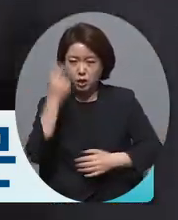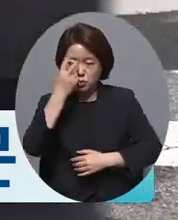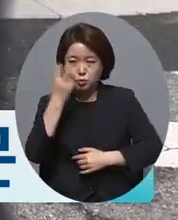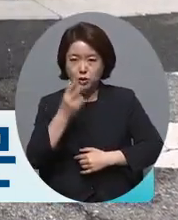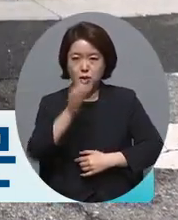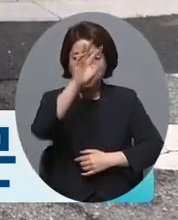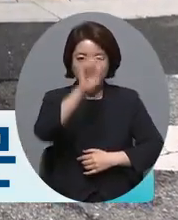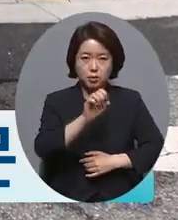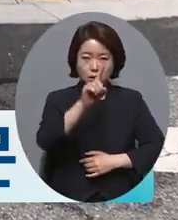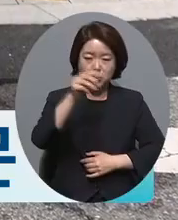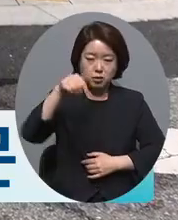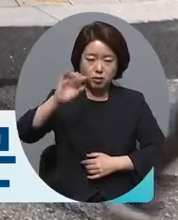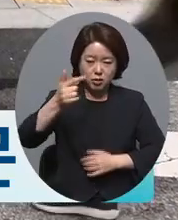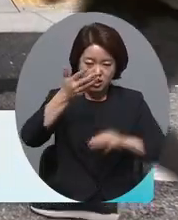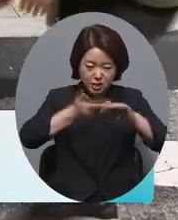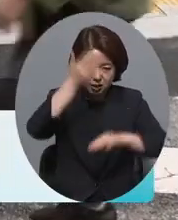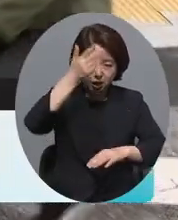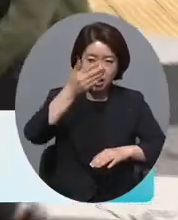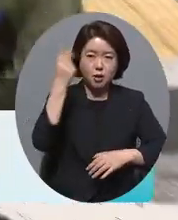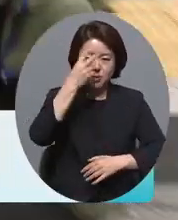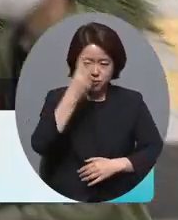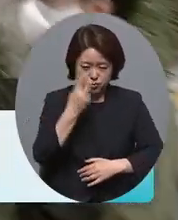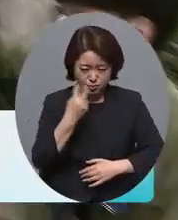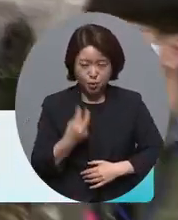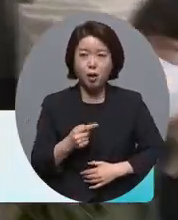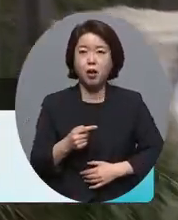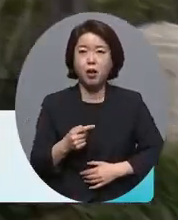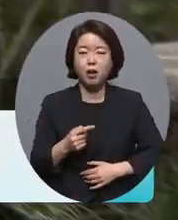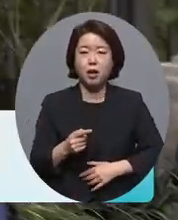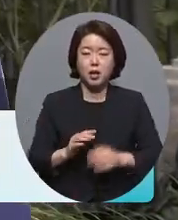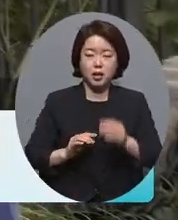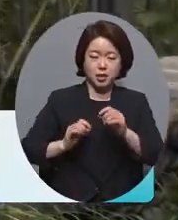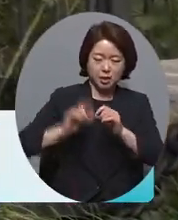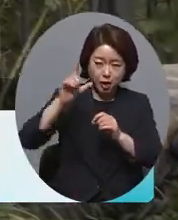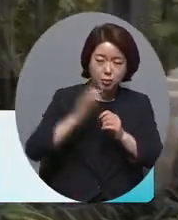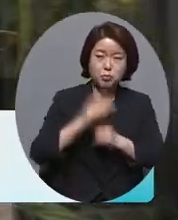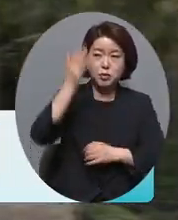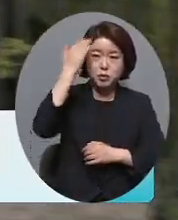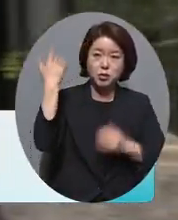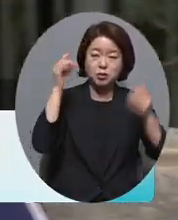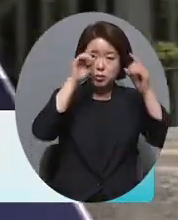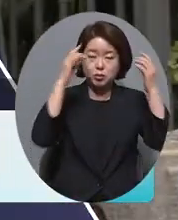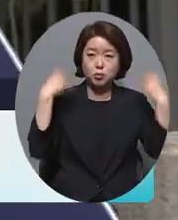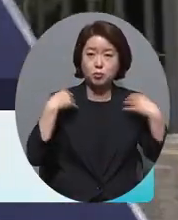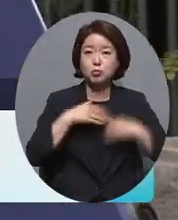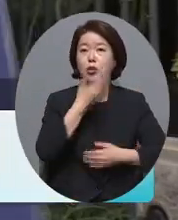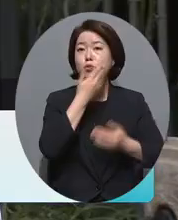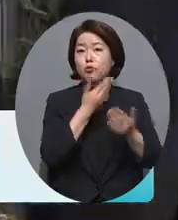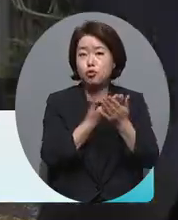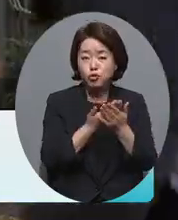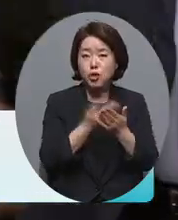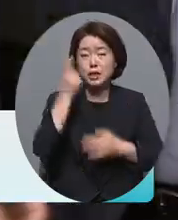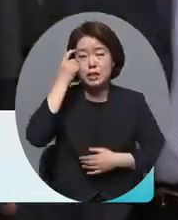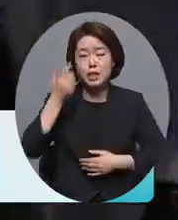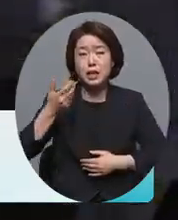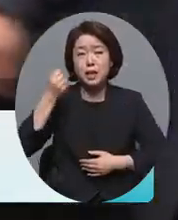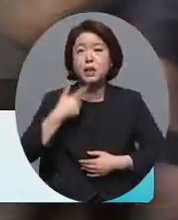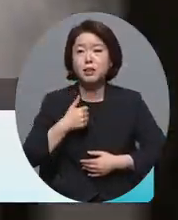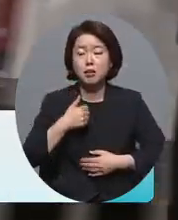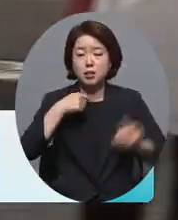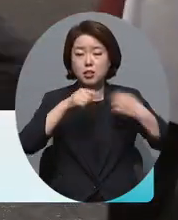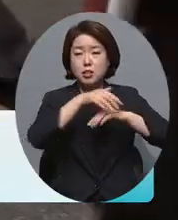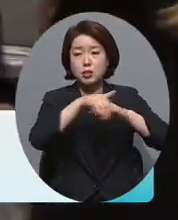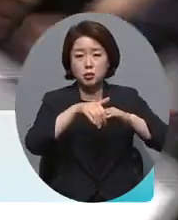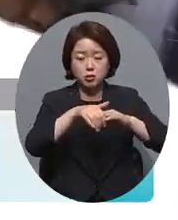3 몇 개가 넘는 감사를 하고 있는데 그런 것들이 대부분 전정부가 좀 주요하게 생각했던 정책을 중심으로 당시